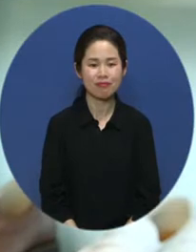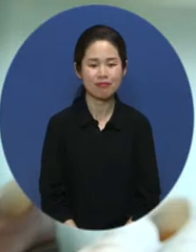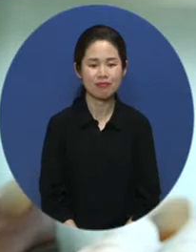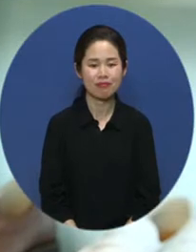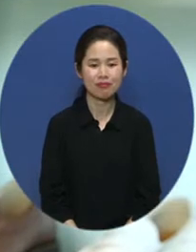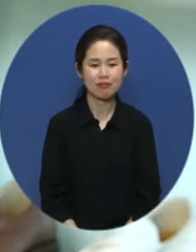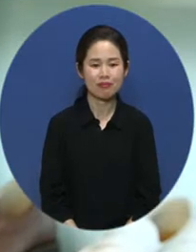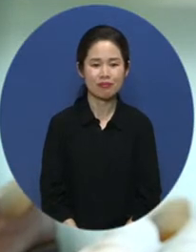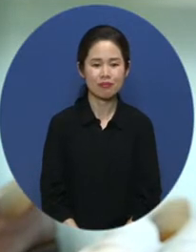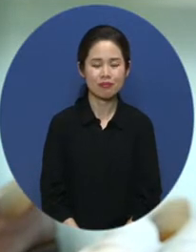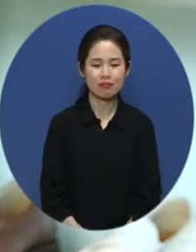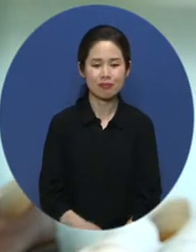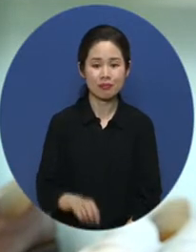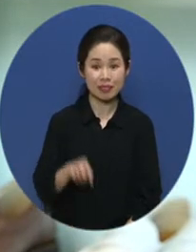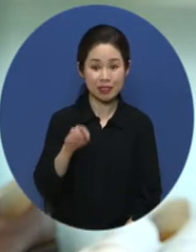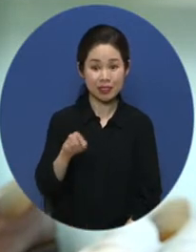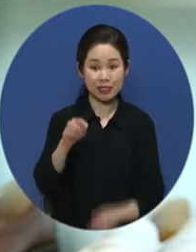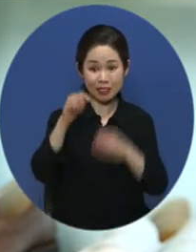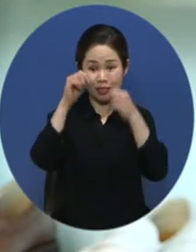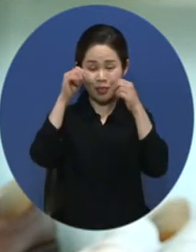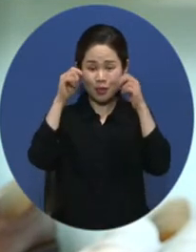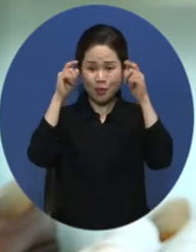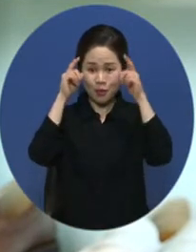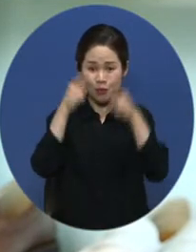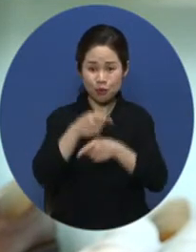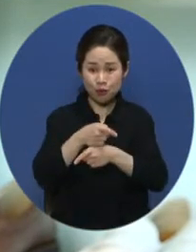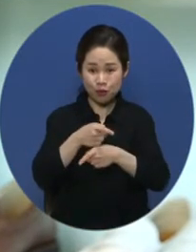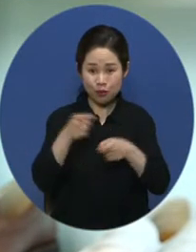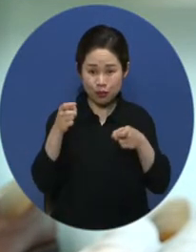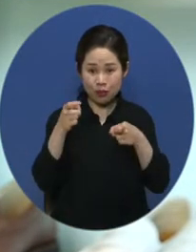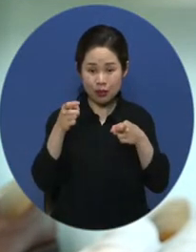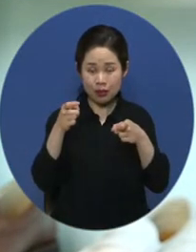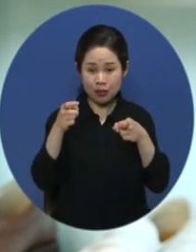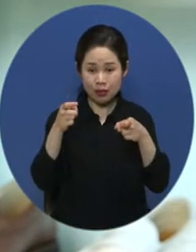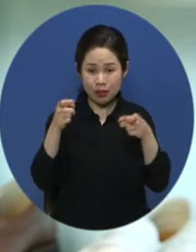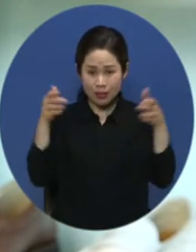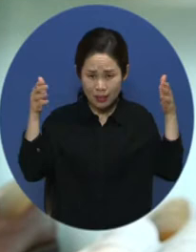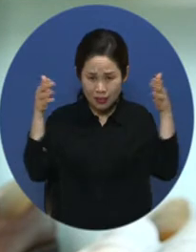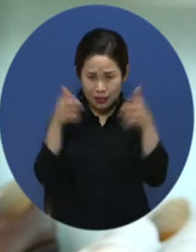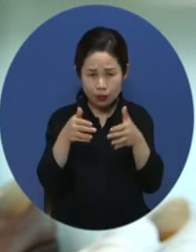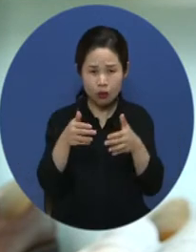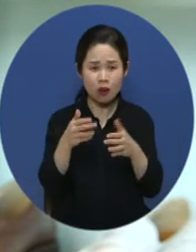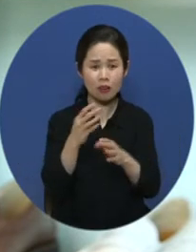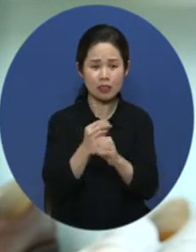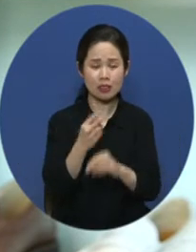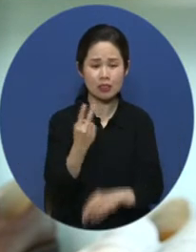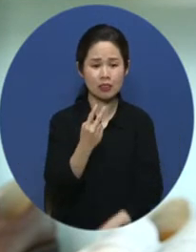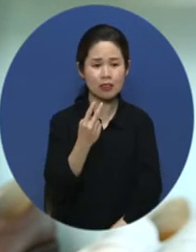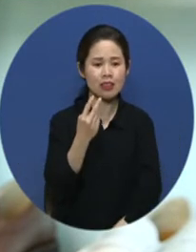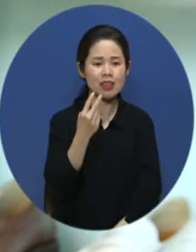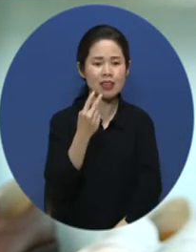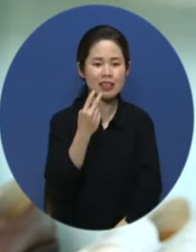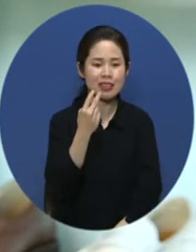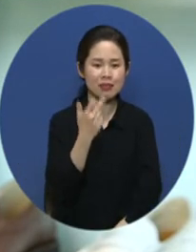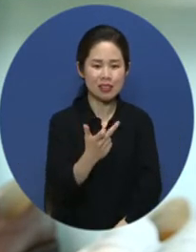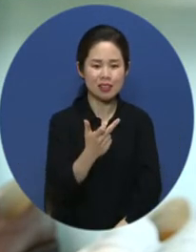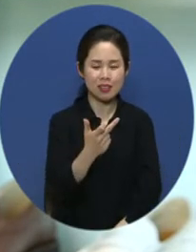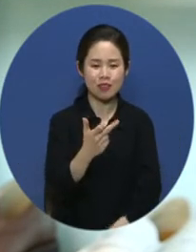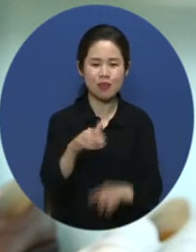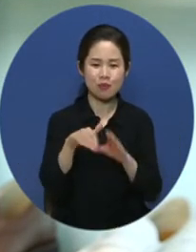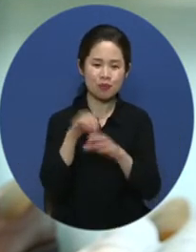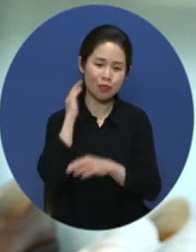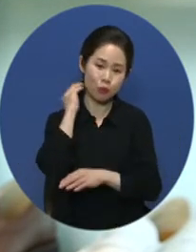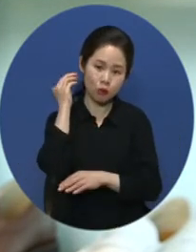그 아지오 구두가 그 주목받기 시작한 때가 한 2017년 그 문재인 대통령의 낡은 구두가 이제 화제가 되면서 그렇죠. 주목을